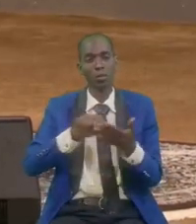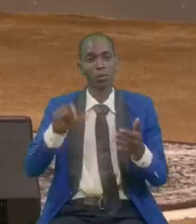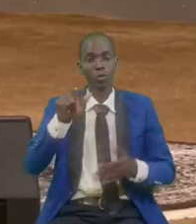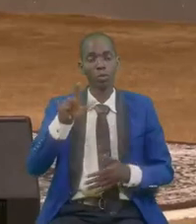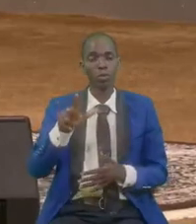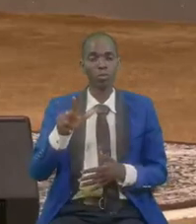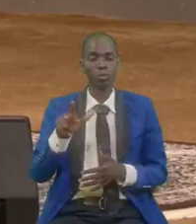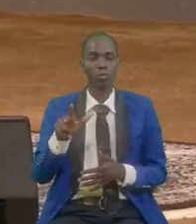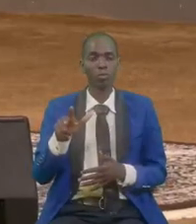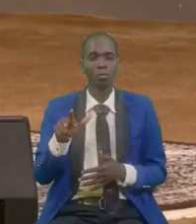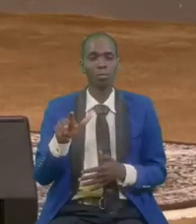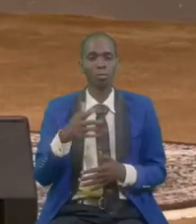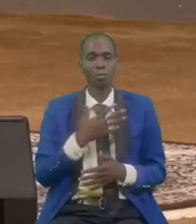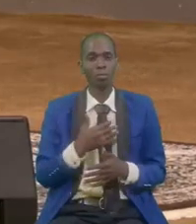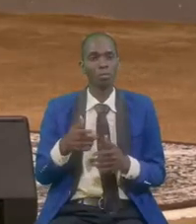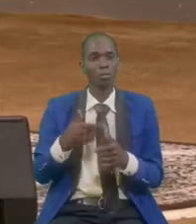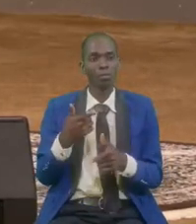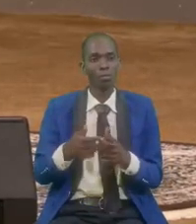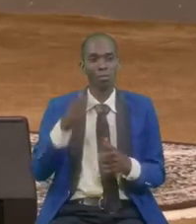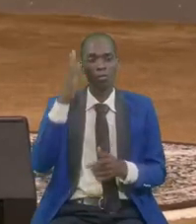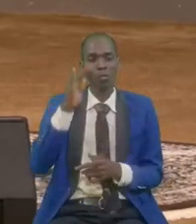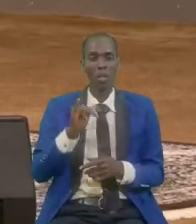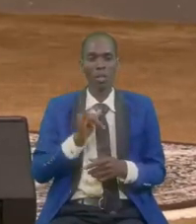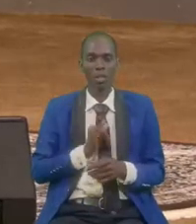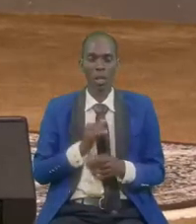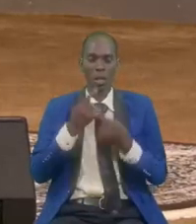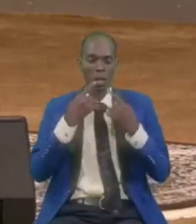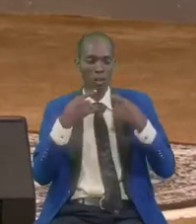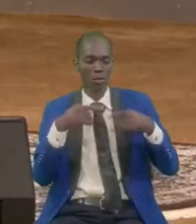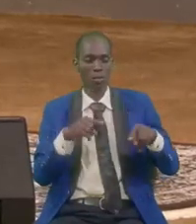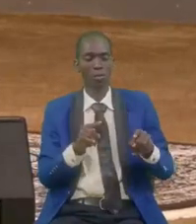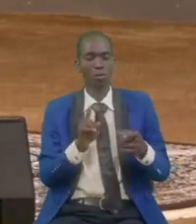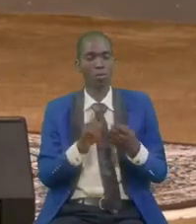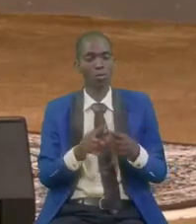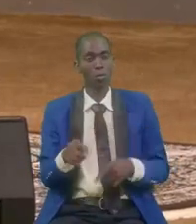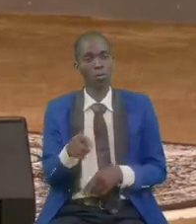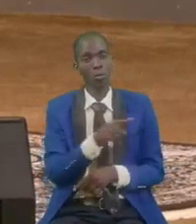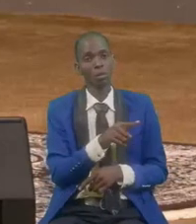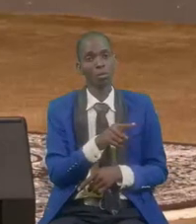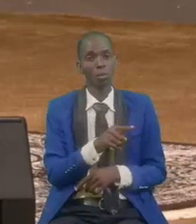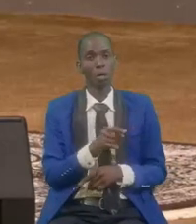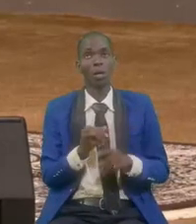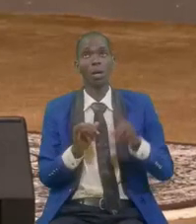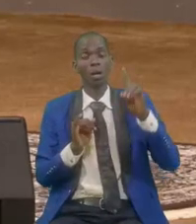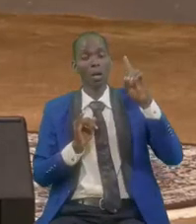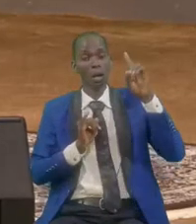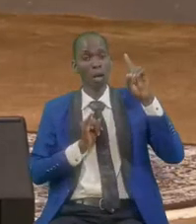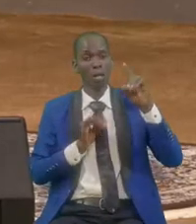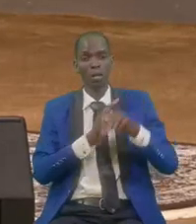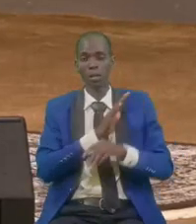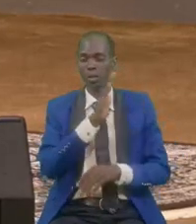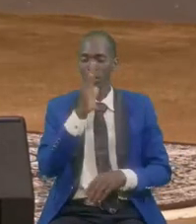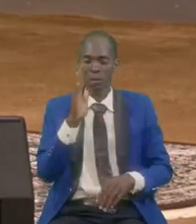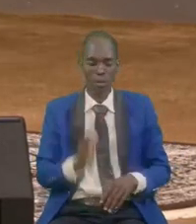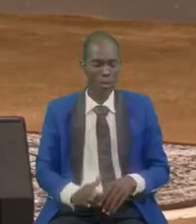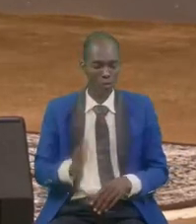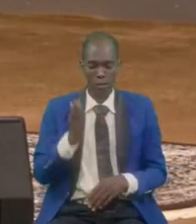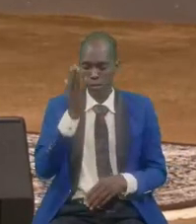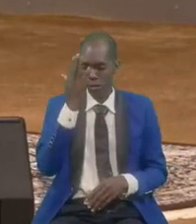23 dit, alors je leur dirai ouvertement, je ne vous ai